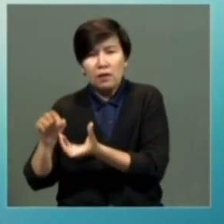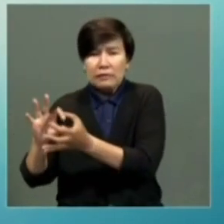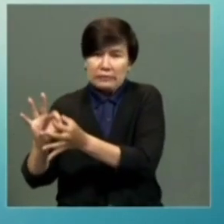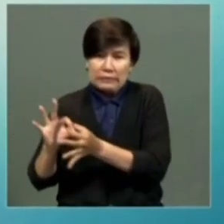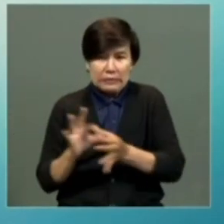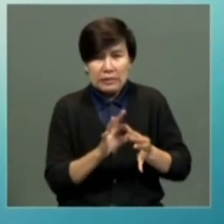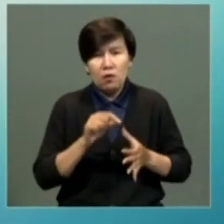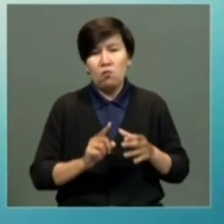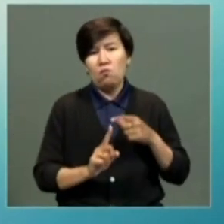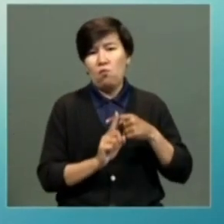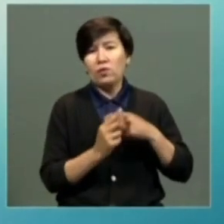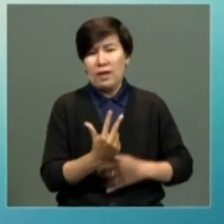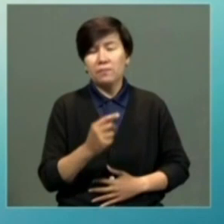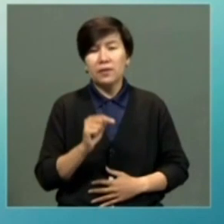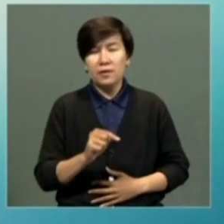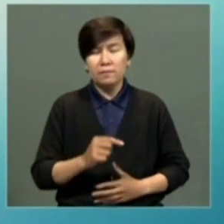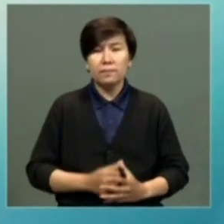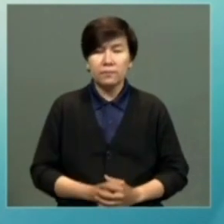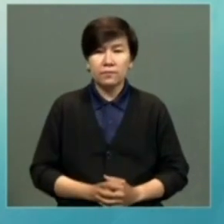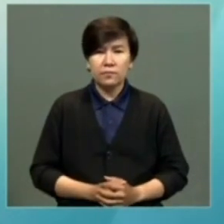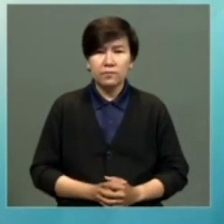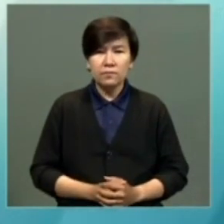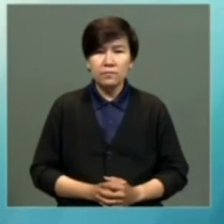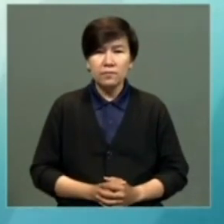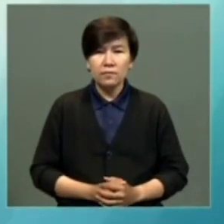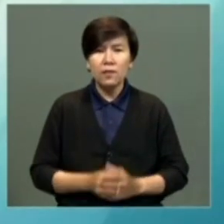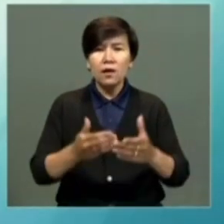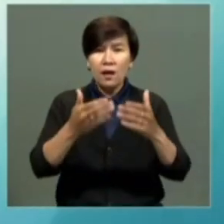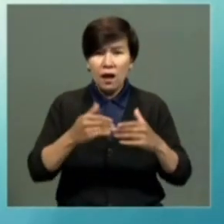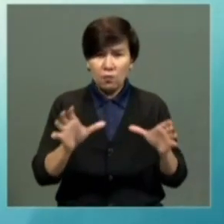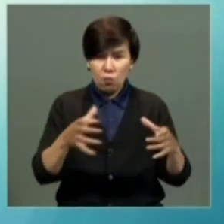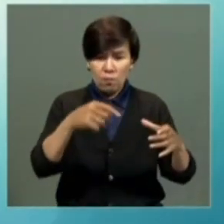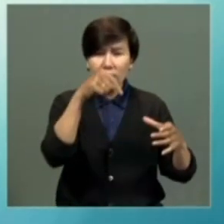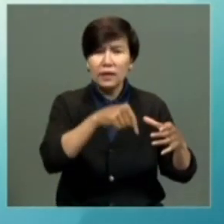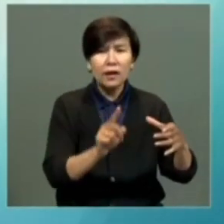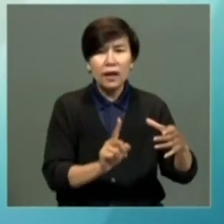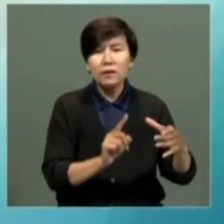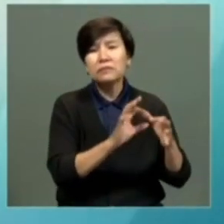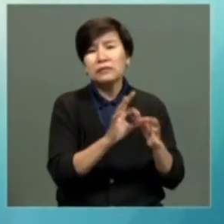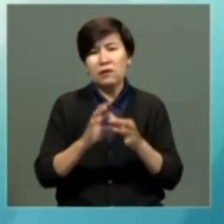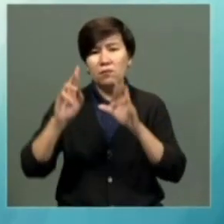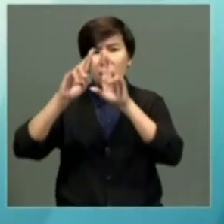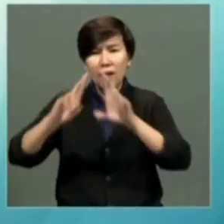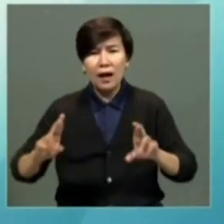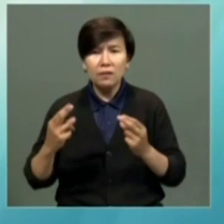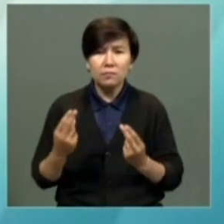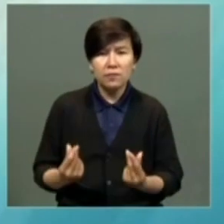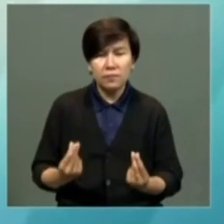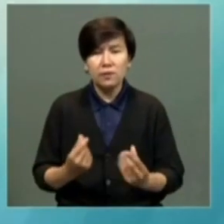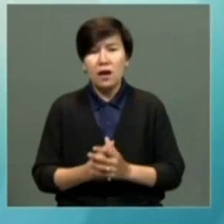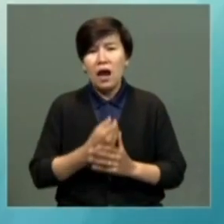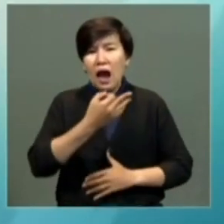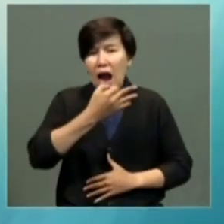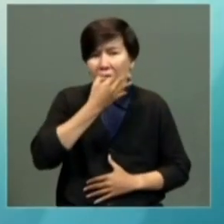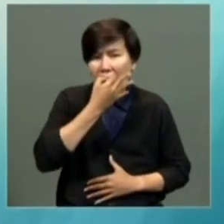งนี่ครับที่มาพบกันว่ามีประวัติเกี่ยวข้องกับสถานบันเทิงชุมชนอาชีพเสี่ยงผู้ป่ว